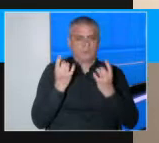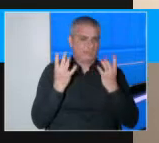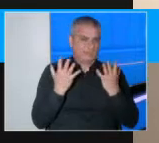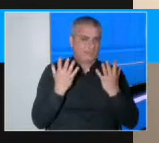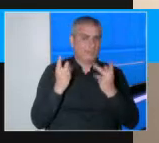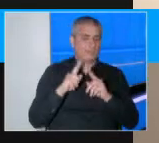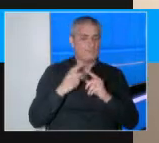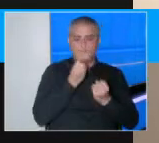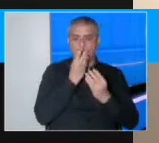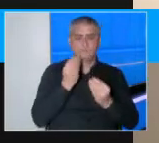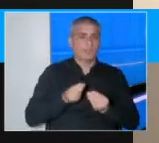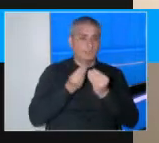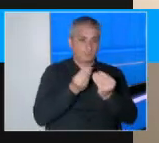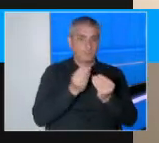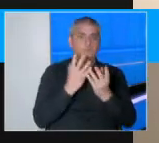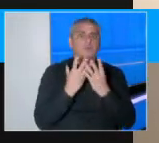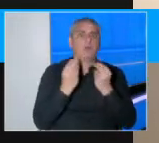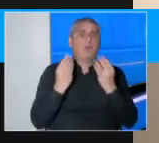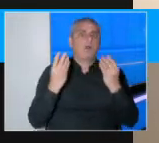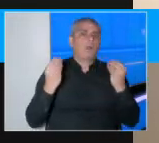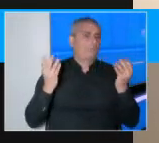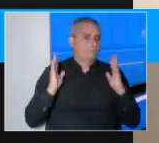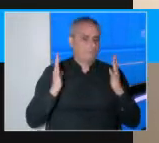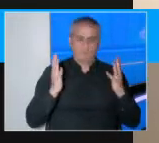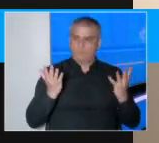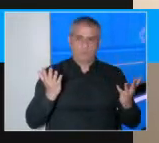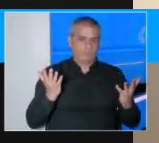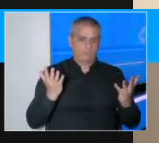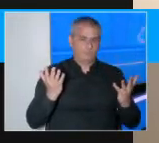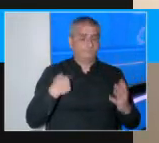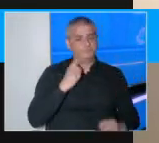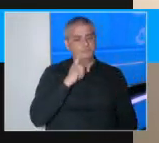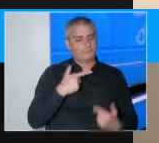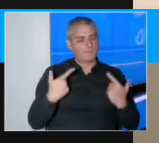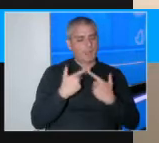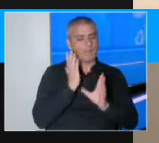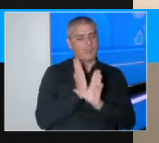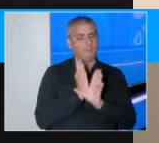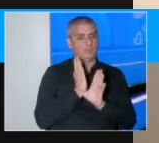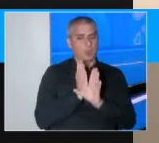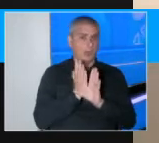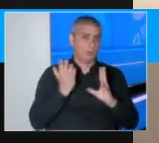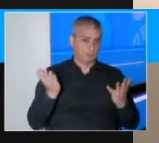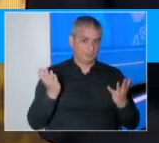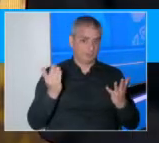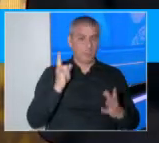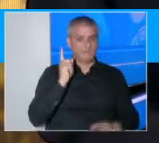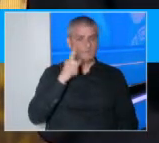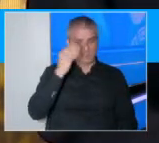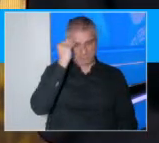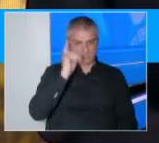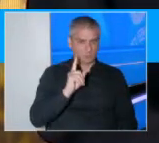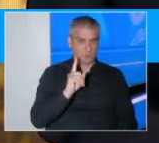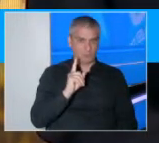הדברים העברת מסרים, ויש כאן הרבה מאוד, נקרא לזה מלחמה פסיכולוגית בין היתר, אבל צריך